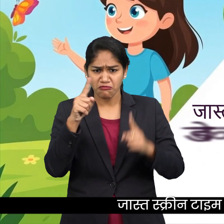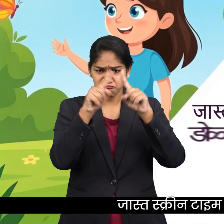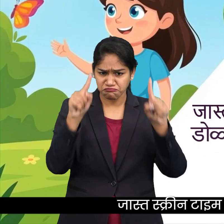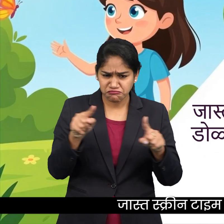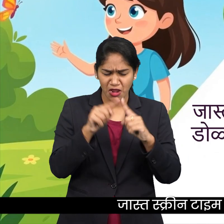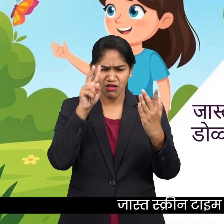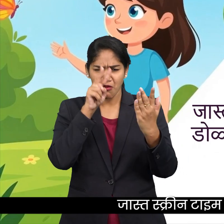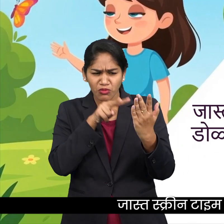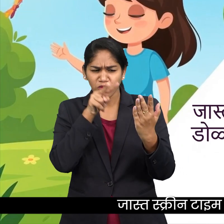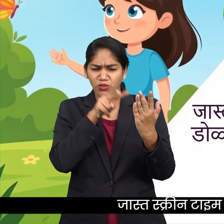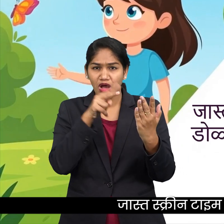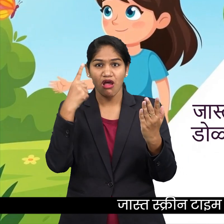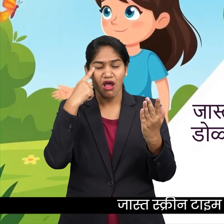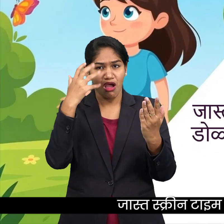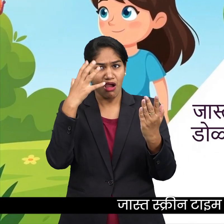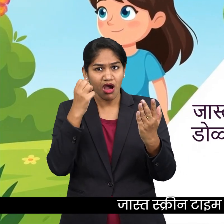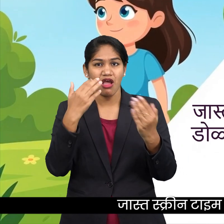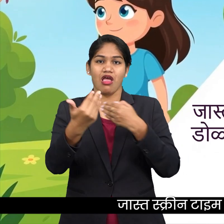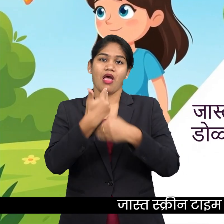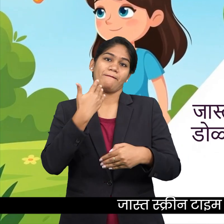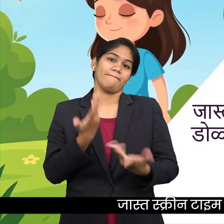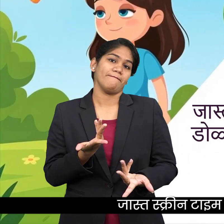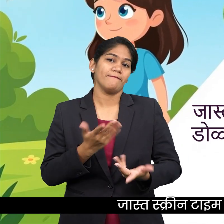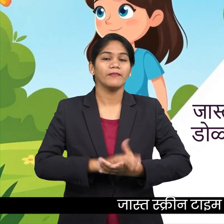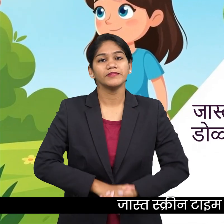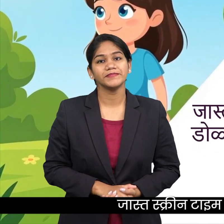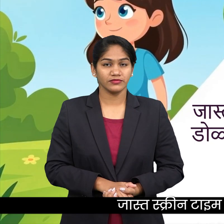जास्त स्क्रीन टाइम आपल्या डोळ्यांना त्रास देऊ शकतो.